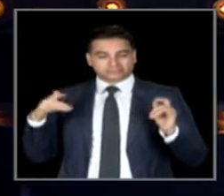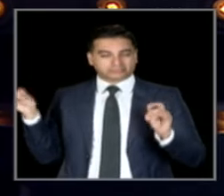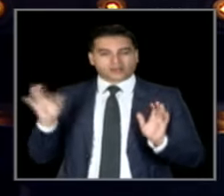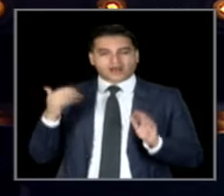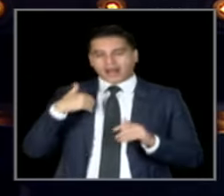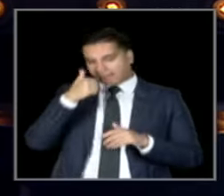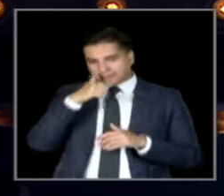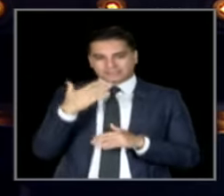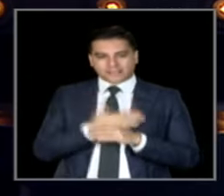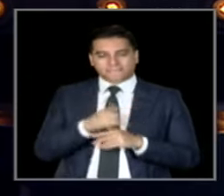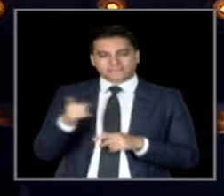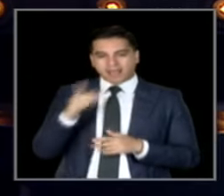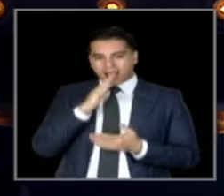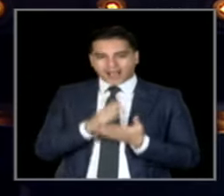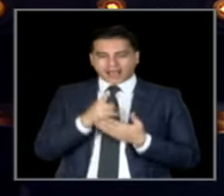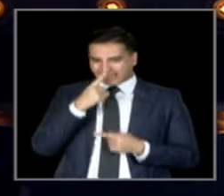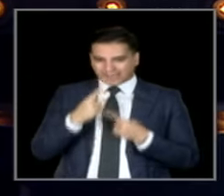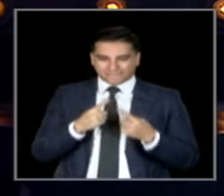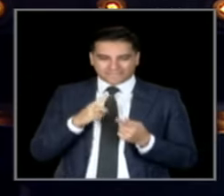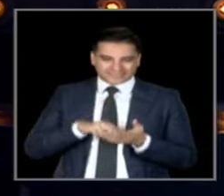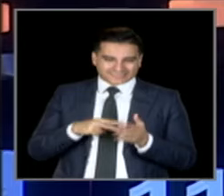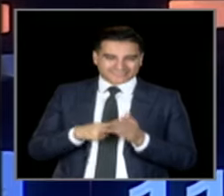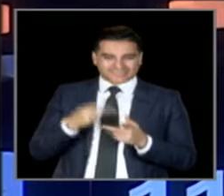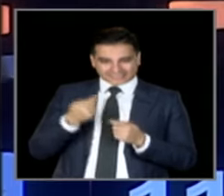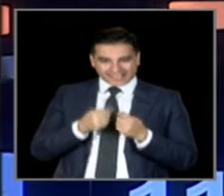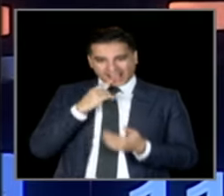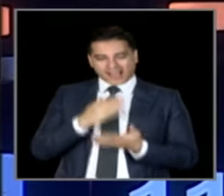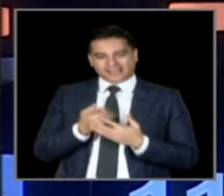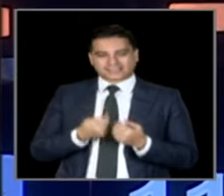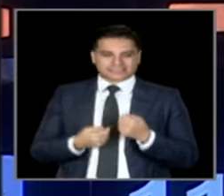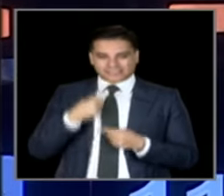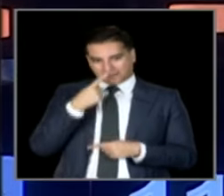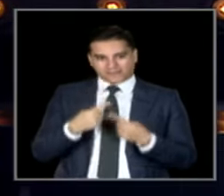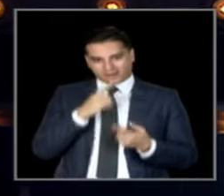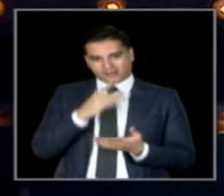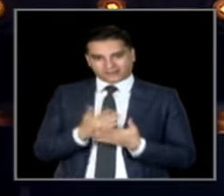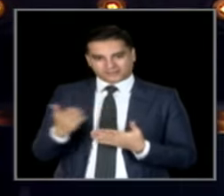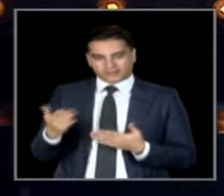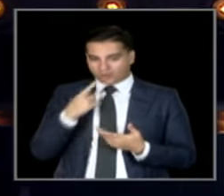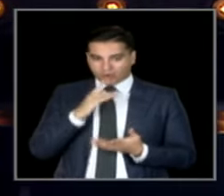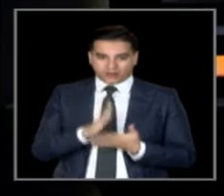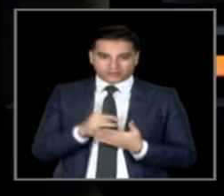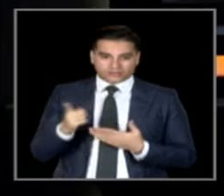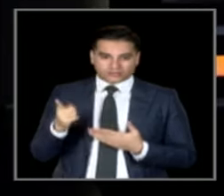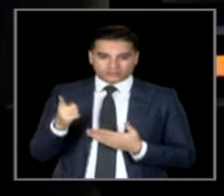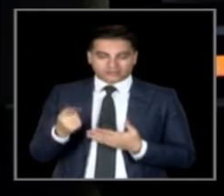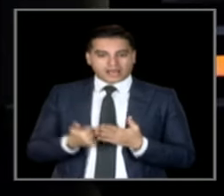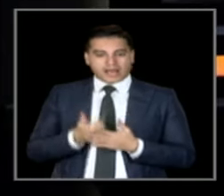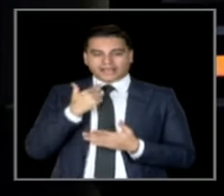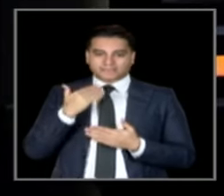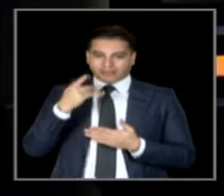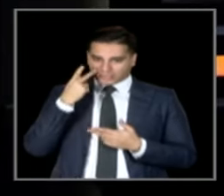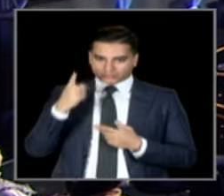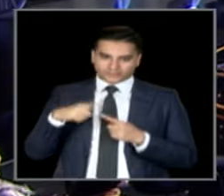زعلان علشان انتوا ما عرفتوش تكملوا، لان انتوا تستحقوا تكملوا. الحقيقه اقول لكم الحقيقه، كنت